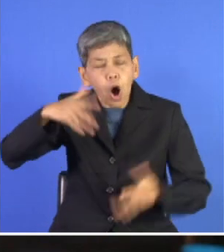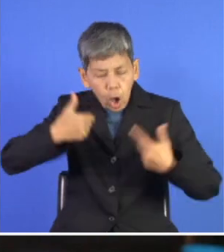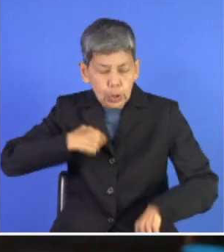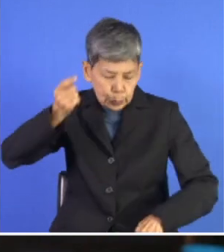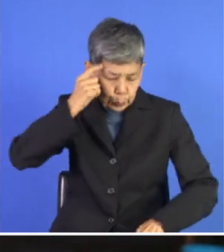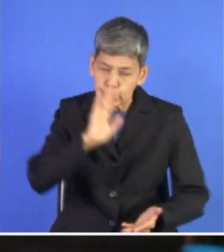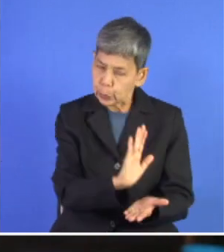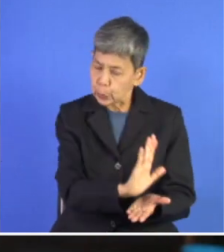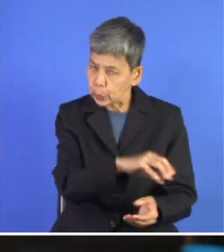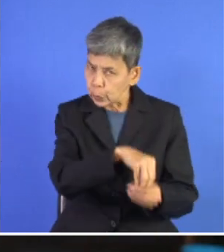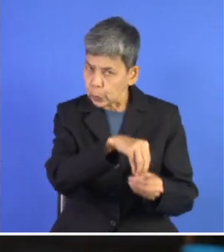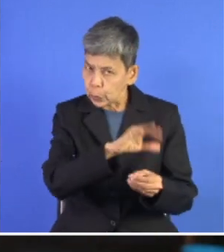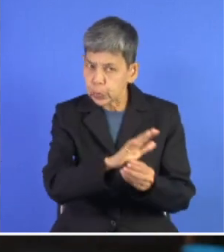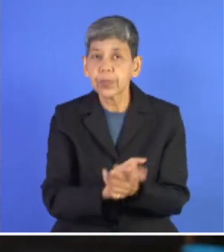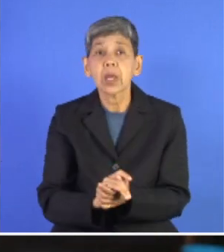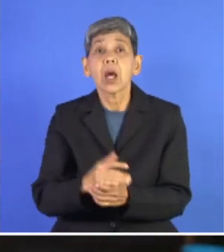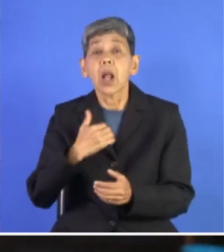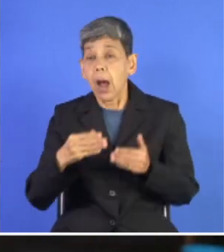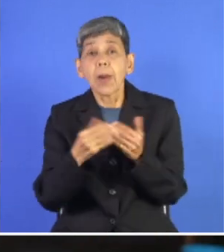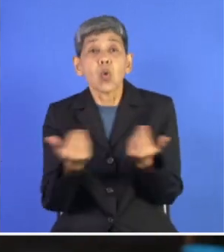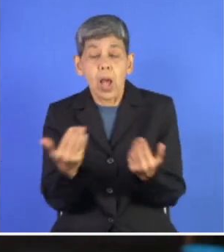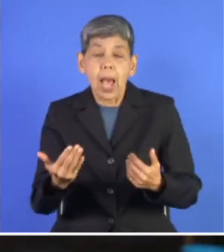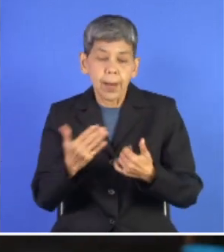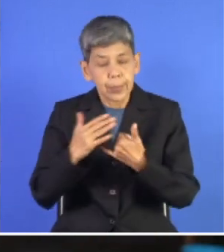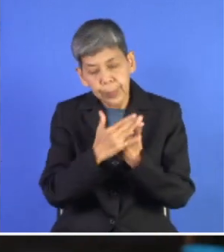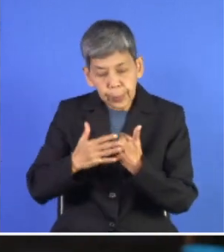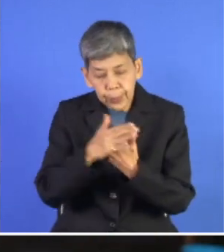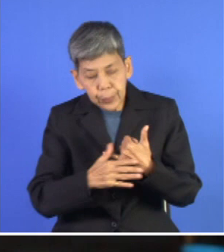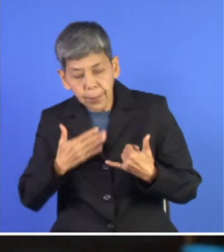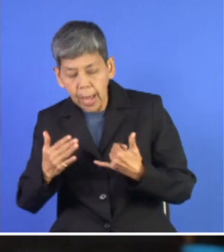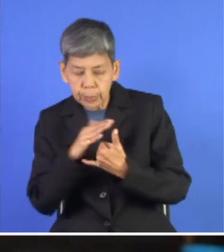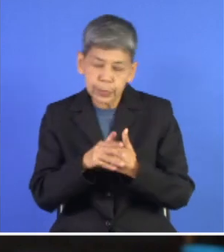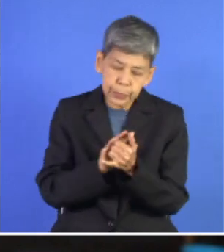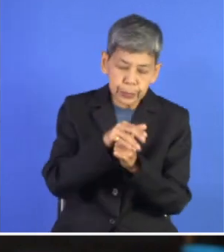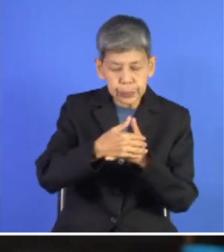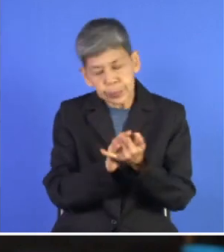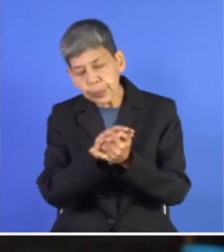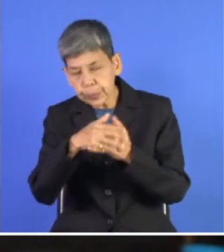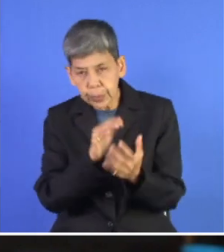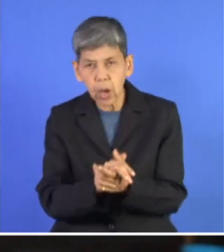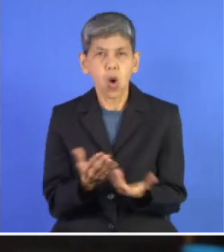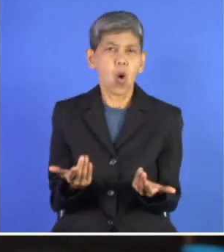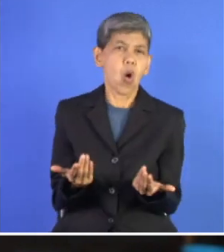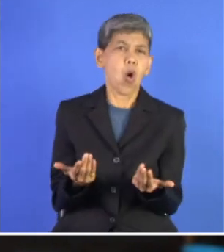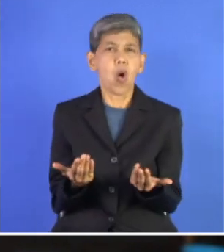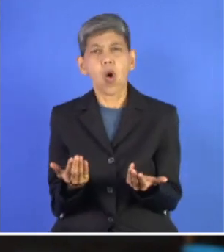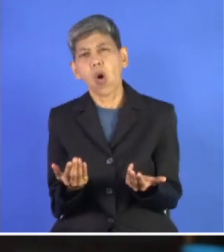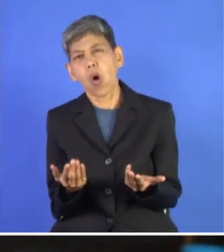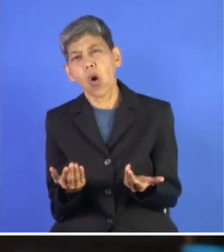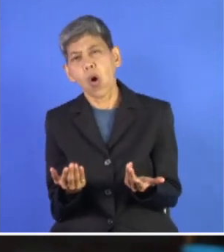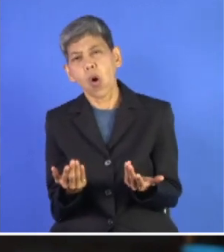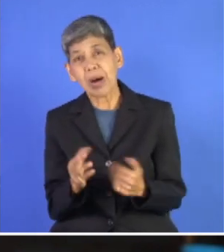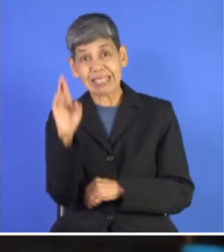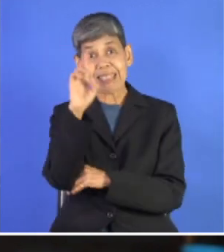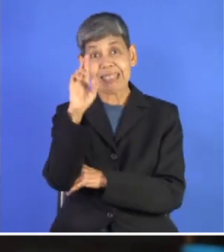ไข้สูงนะคะเจ้าหน้าที่บอกว่าให้พาลูกไปอาบน้ำล้างตัวเธอก็ปฏิบัติตามคำแนะนำทุกอย่างอย่างแล้วก็รอตรวจจนกระทั่งผ่านไป